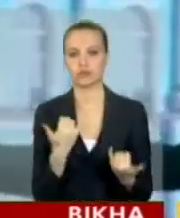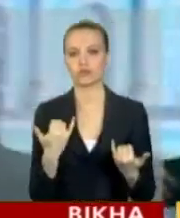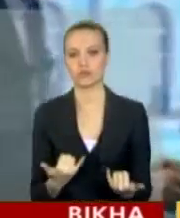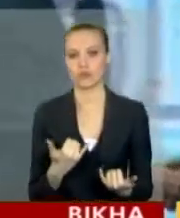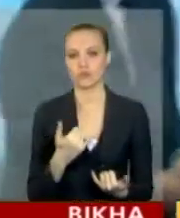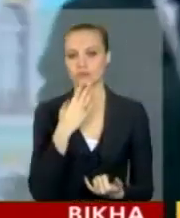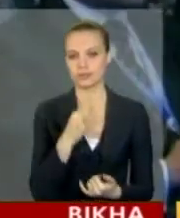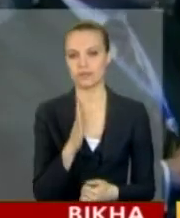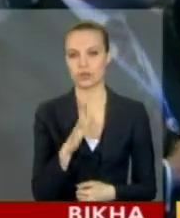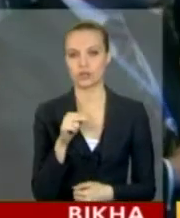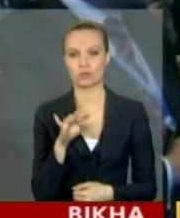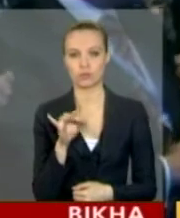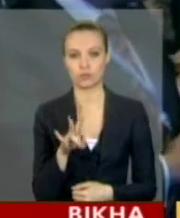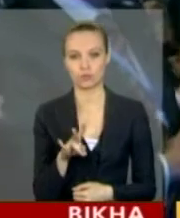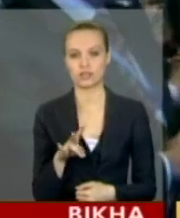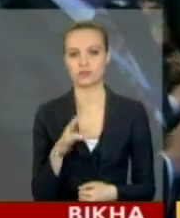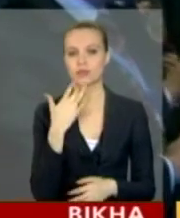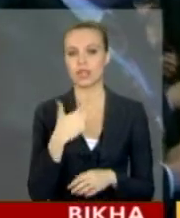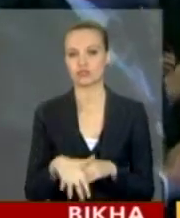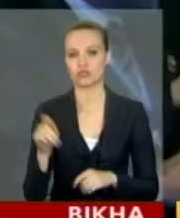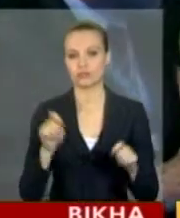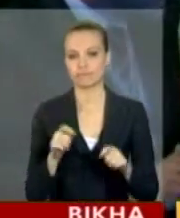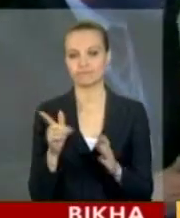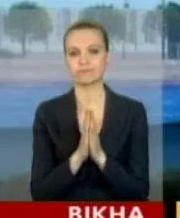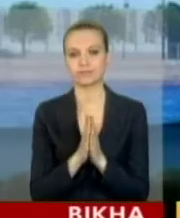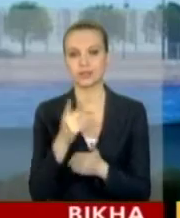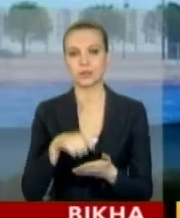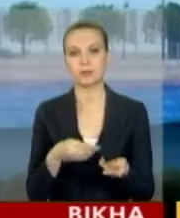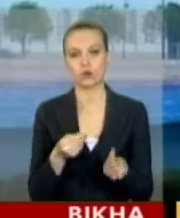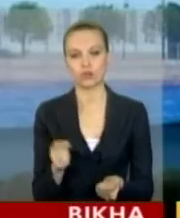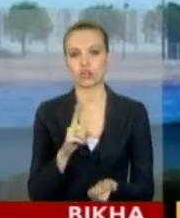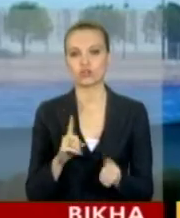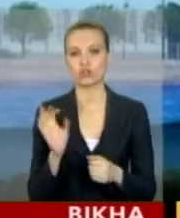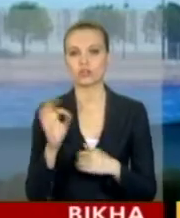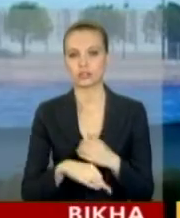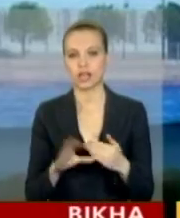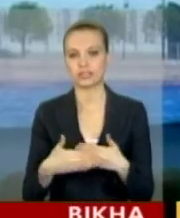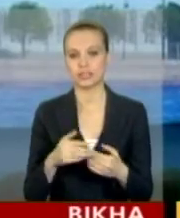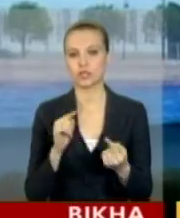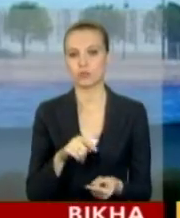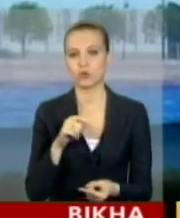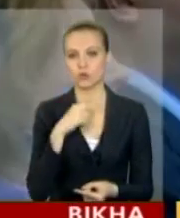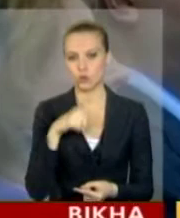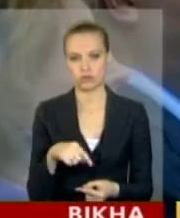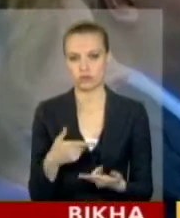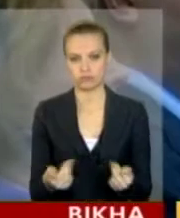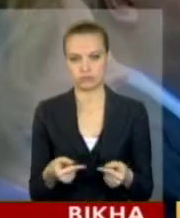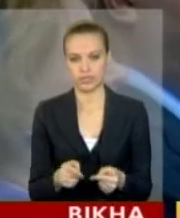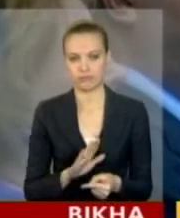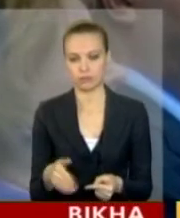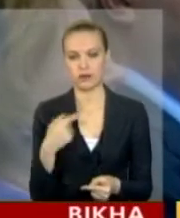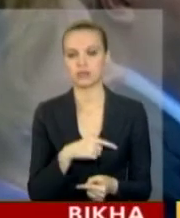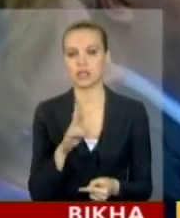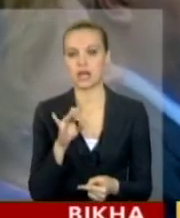сьогодні заявив Володимир Путін іншоземних інвесторів він намагався переконати що західні санкції проти Росії Не виправдані Кремль до української